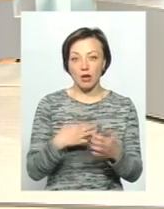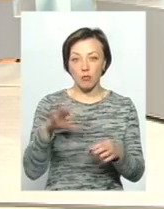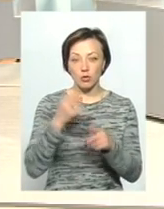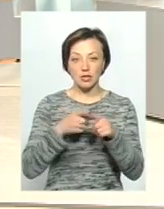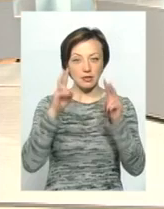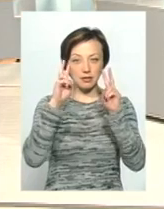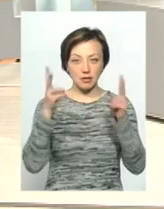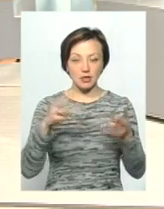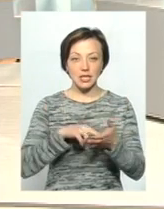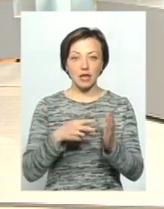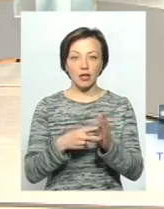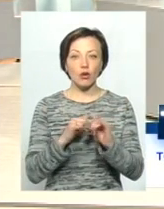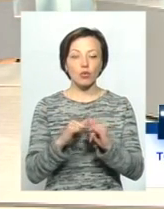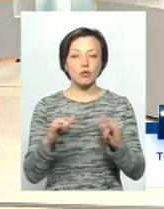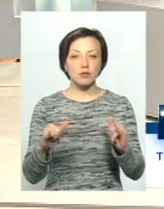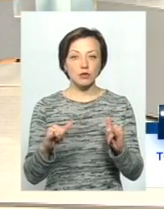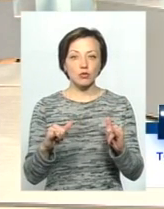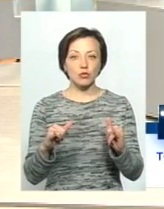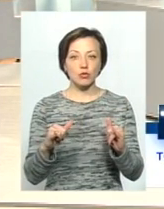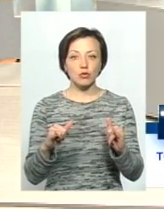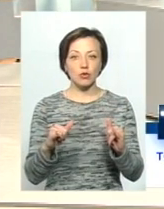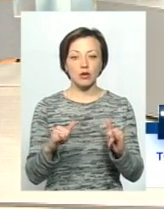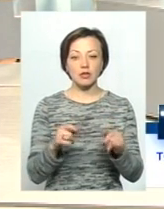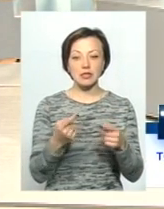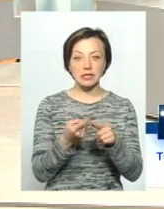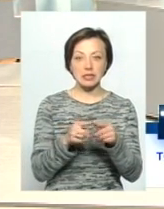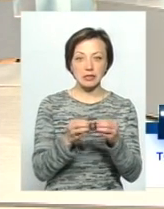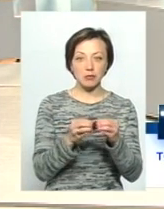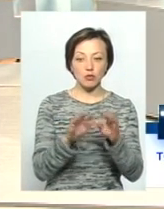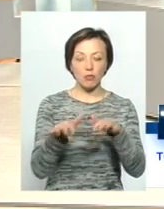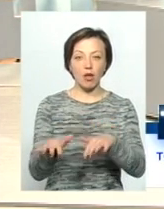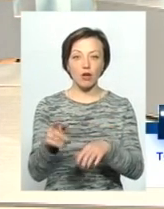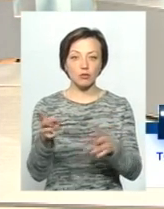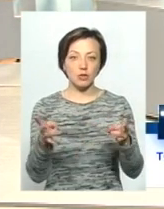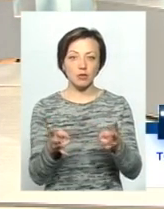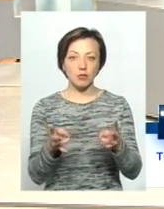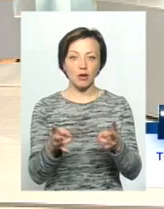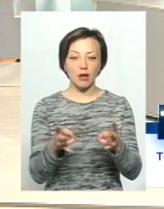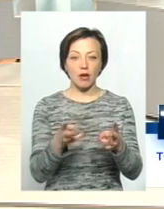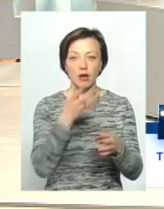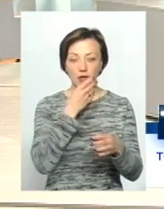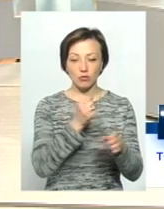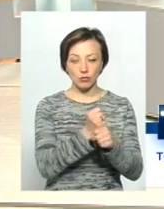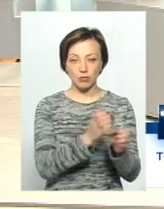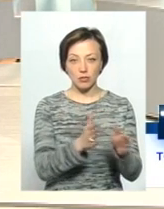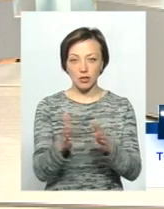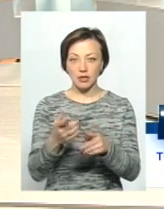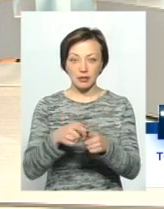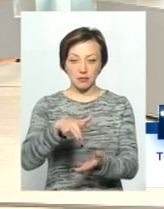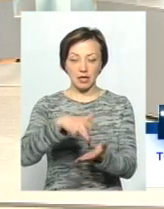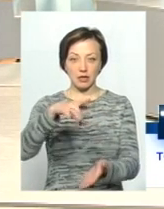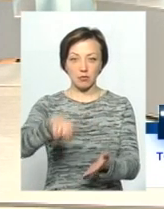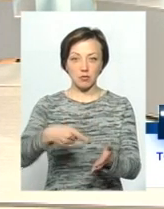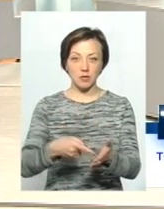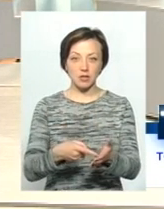Якусь стратегію розвитку, скажу, з тим же пляжем, нам його треба до пуття привезти теж, тому що він в центрі міста,